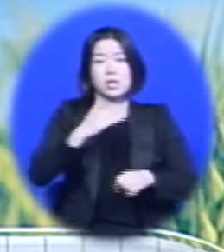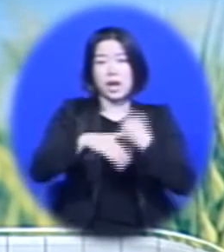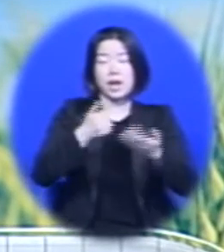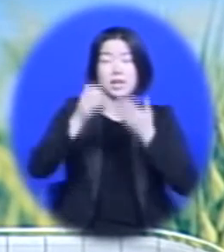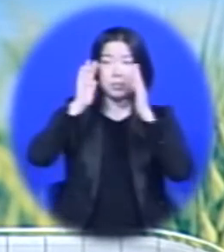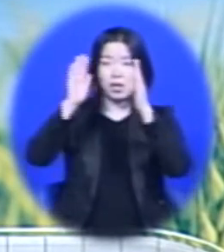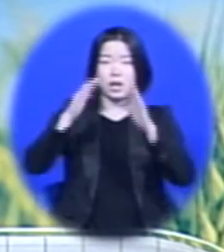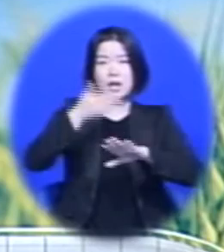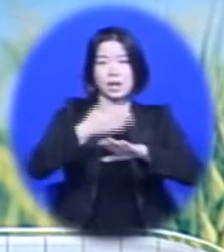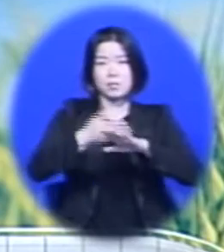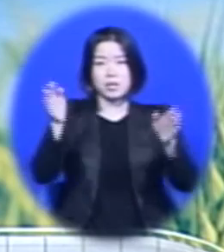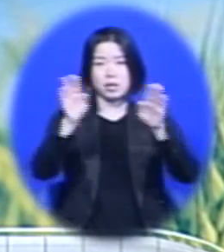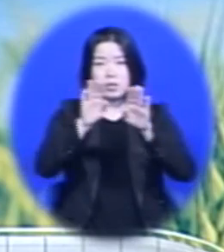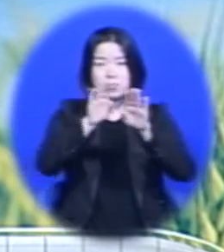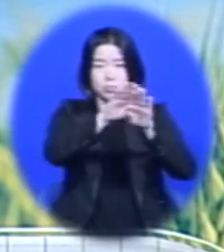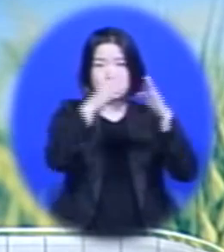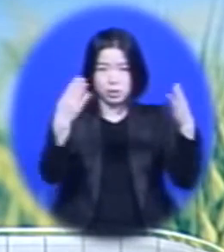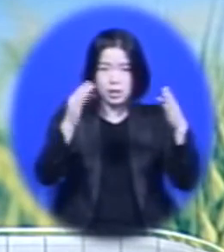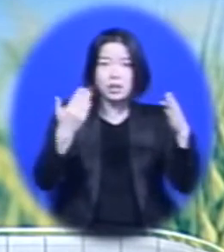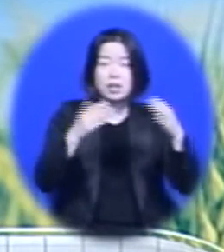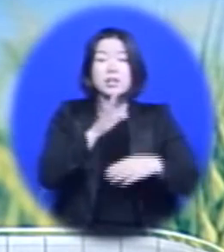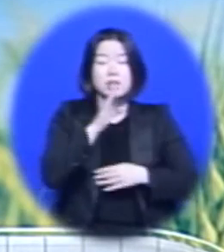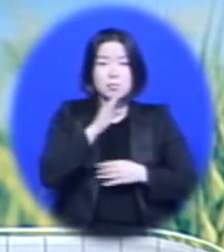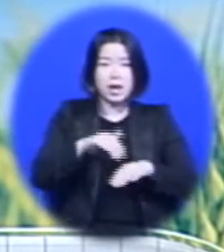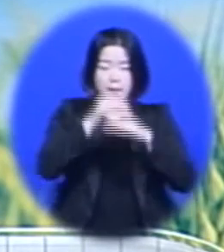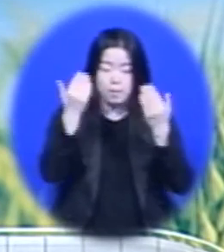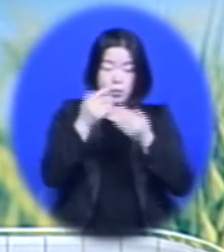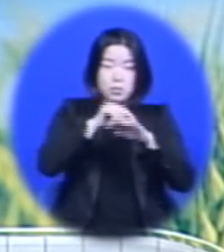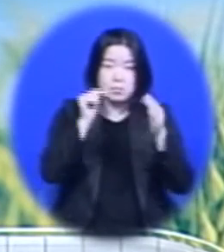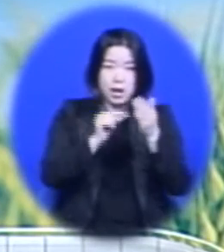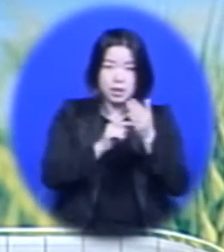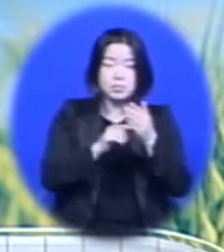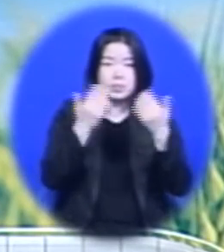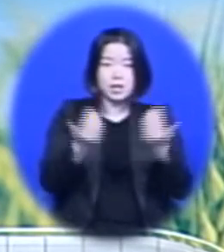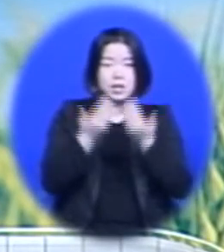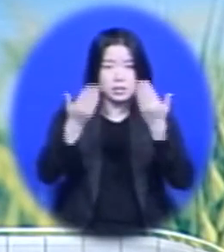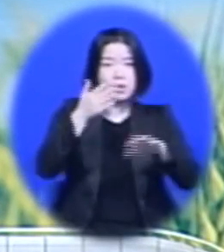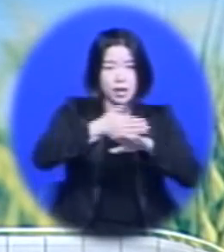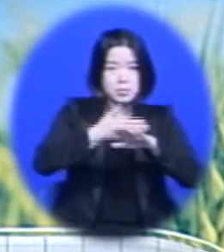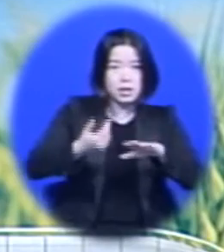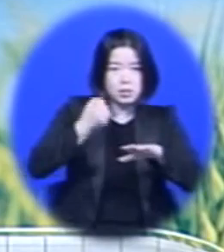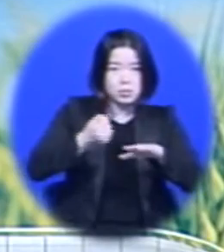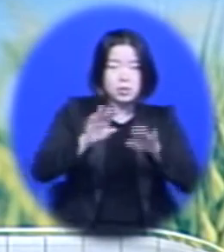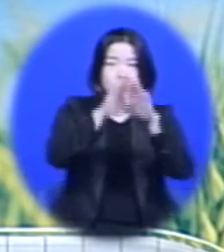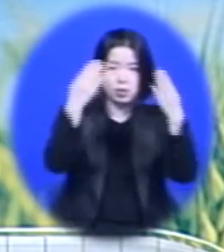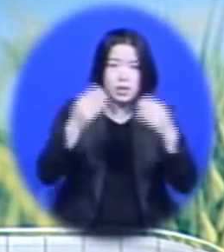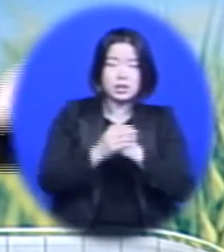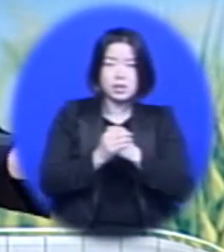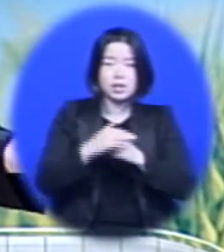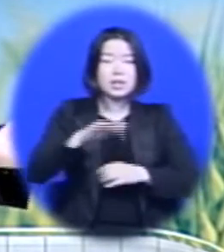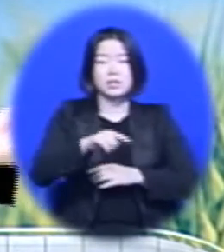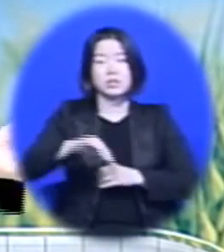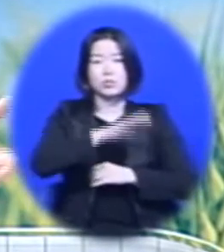향한 감사의 문도 열어야 됩니다. 정말 전심으로 하나님께 감사함으로 그것은 우리의